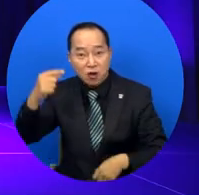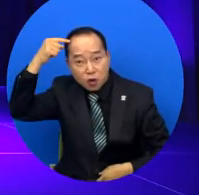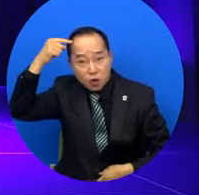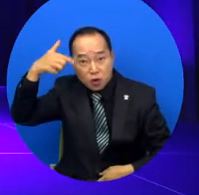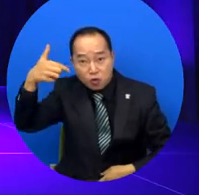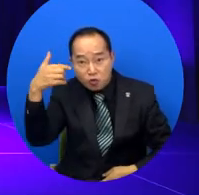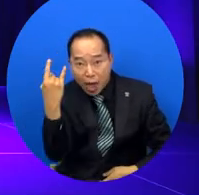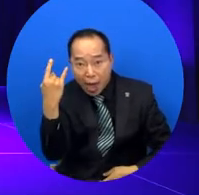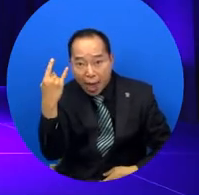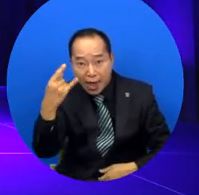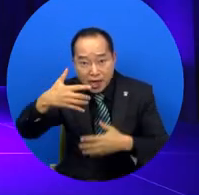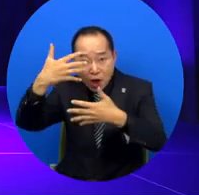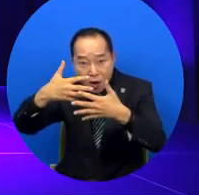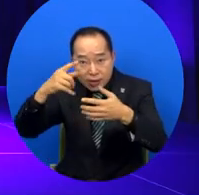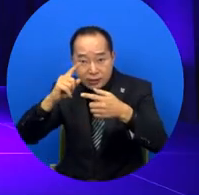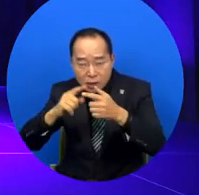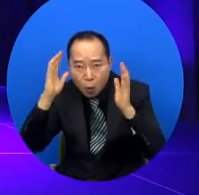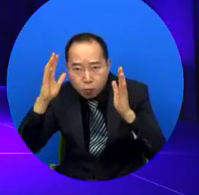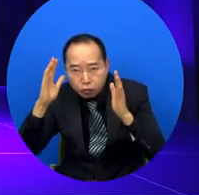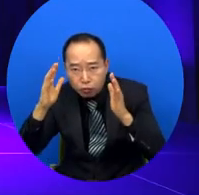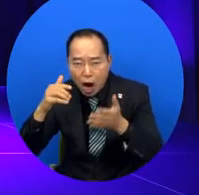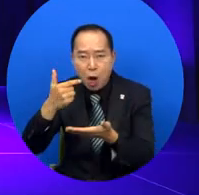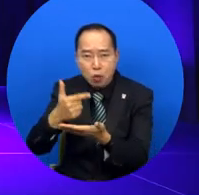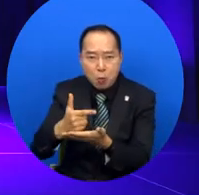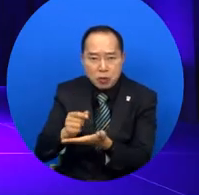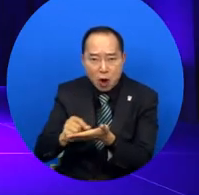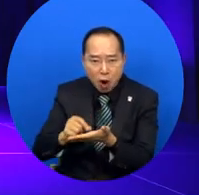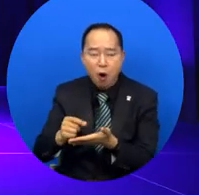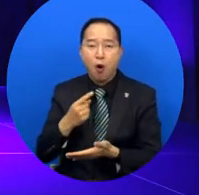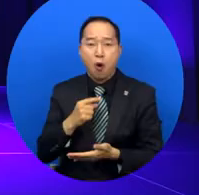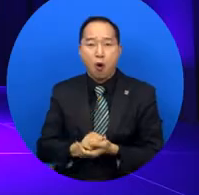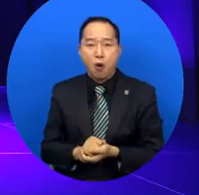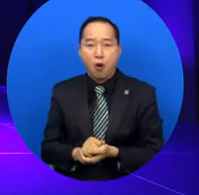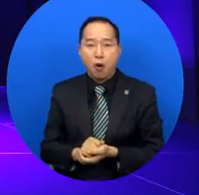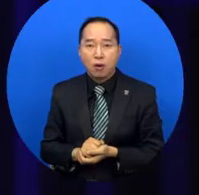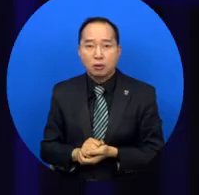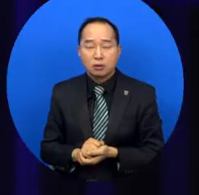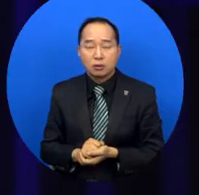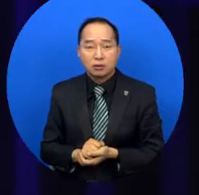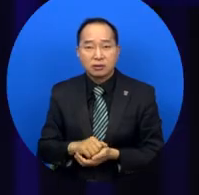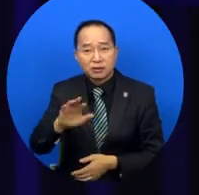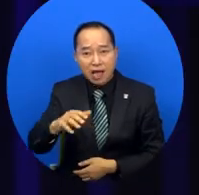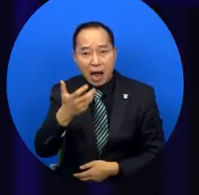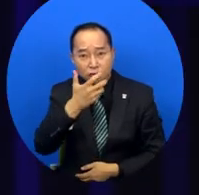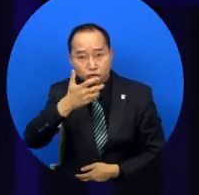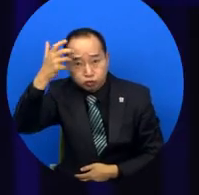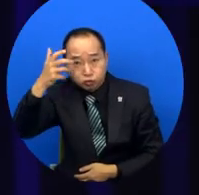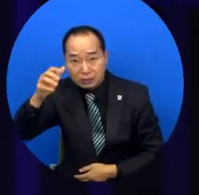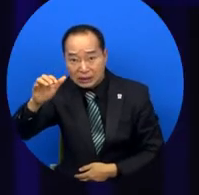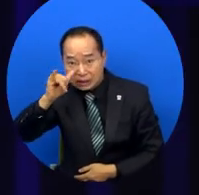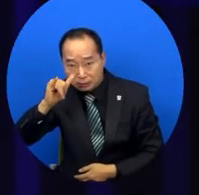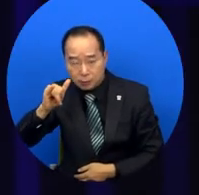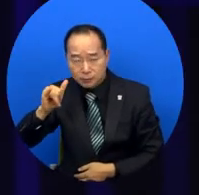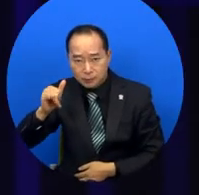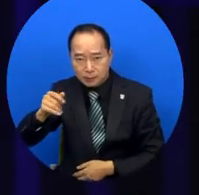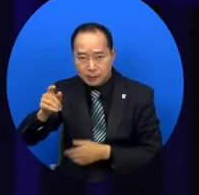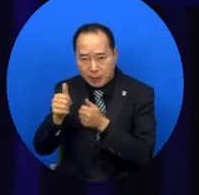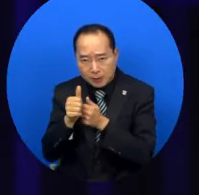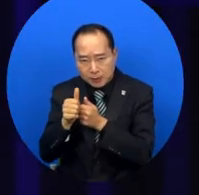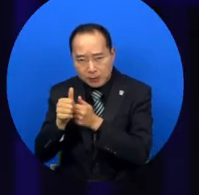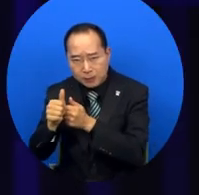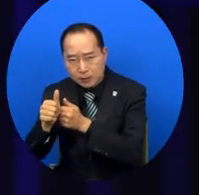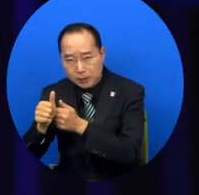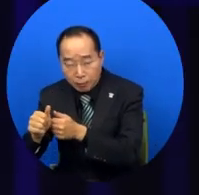배우고 뇌영상 연구를 배우고 논문도 쓰고 그렇게 됩니다. 어떤 사람이든지 정말 자기 꿈이나 자기